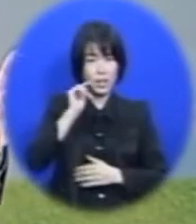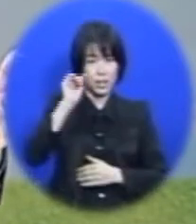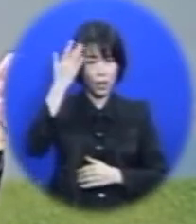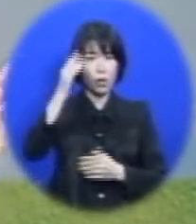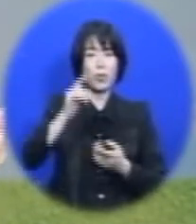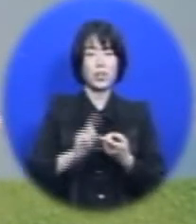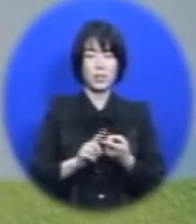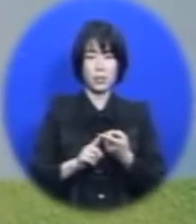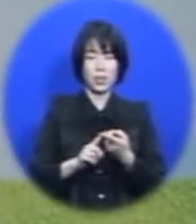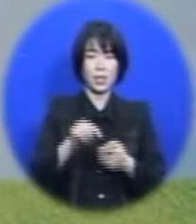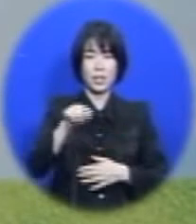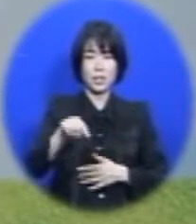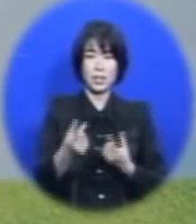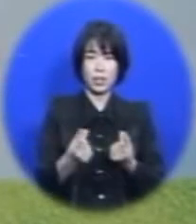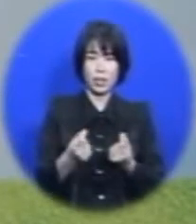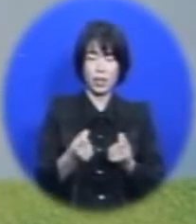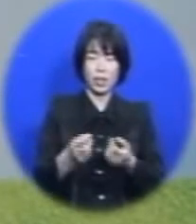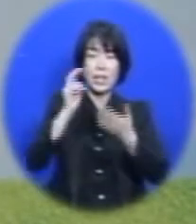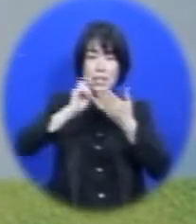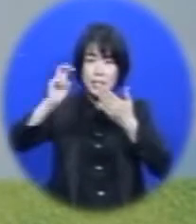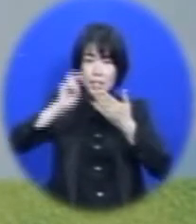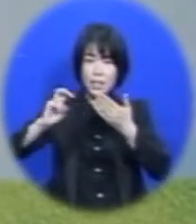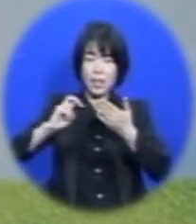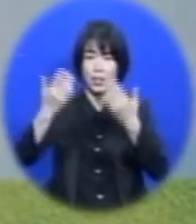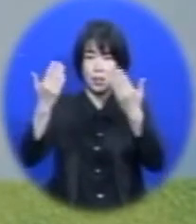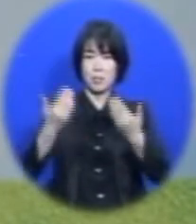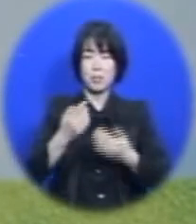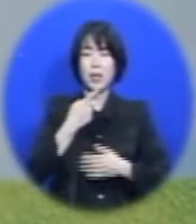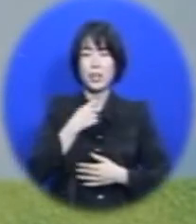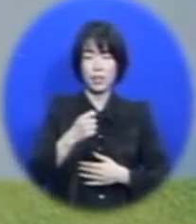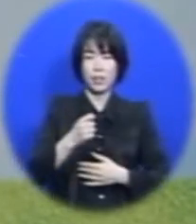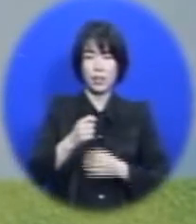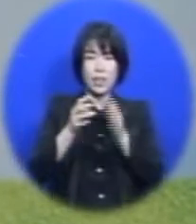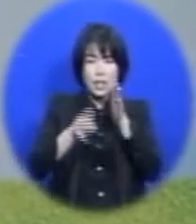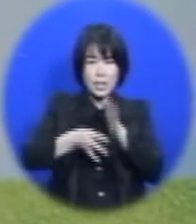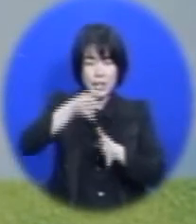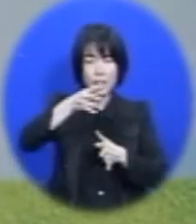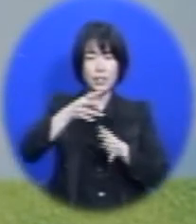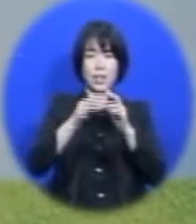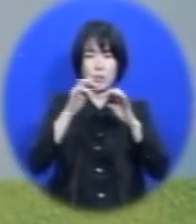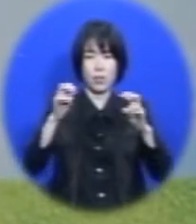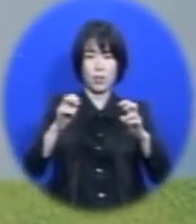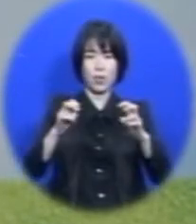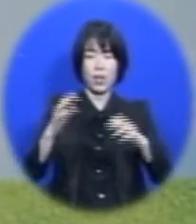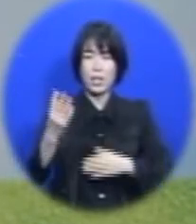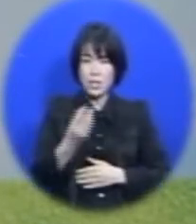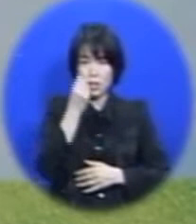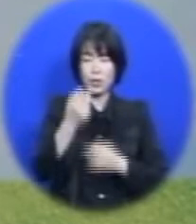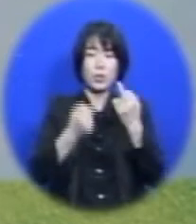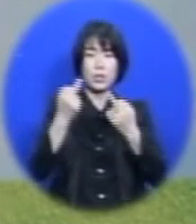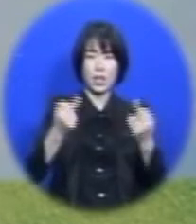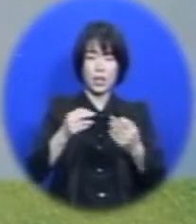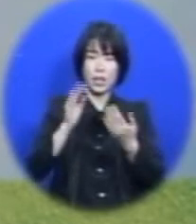영광스럽다고 그렇게 찬양을 받았던 예루살렘 성과 시온산이